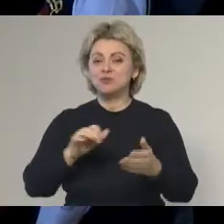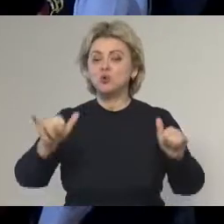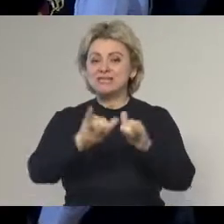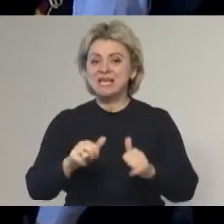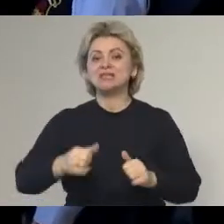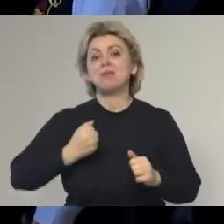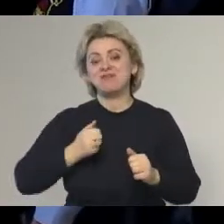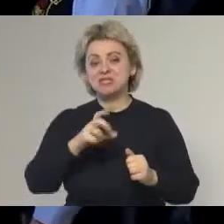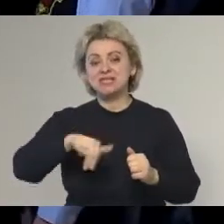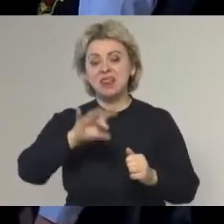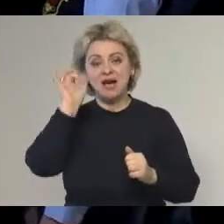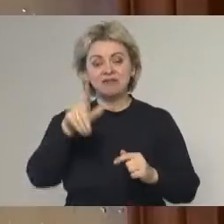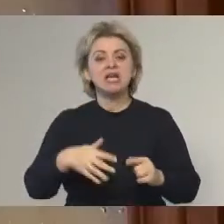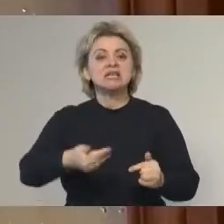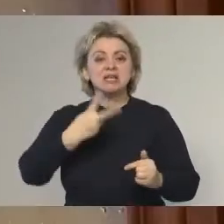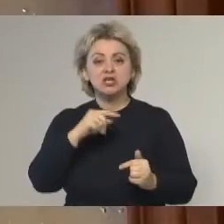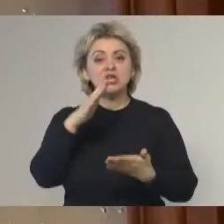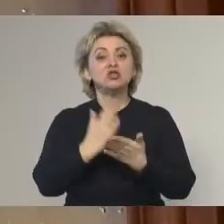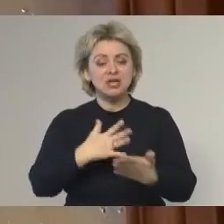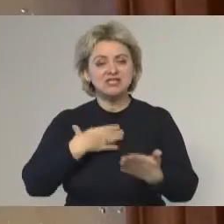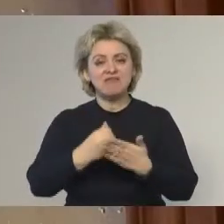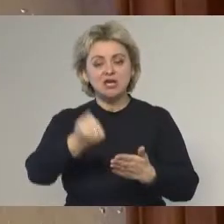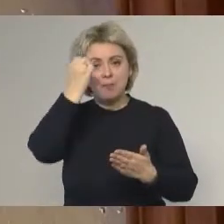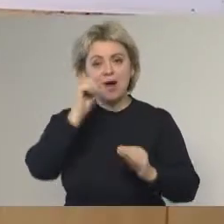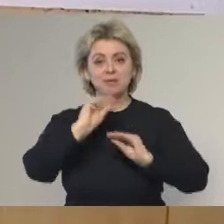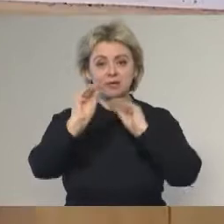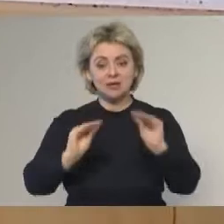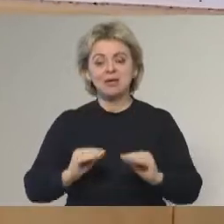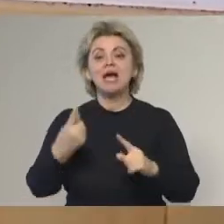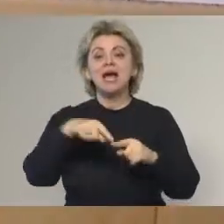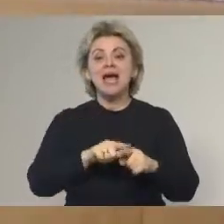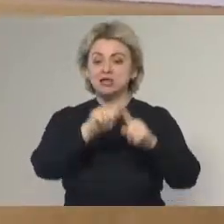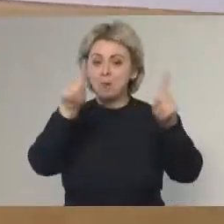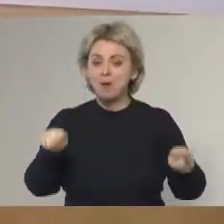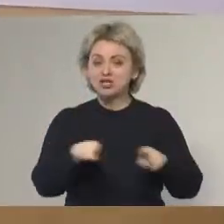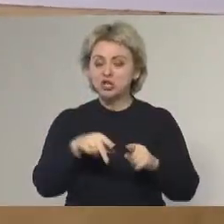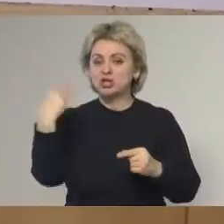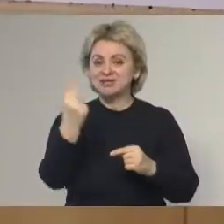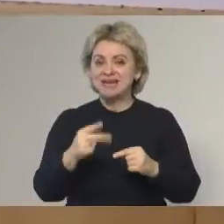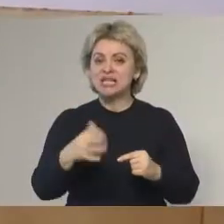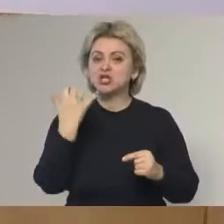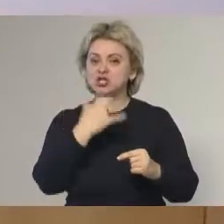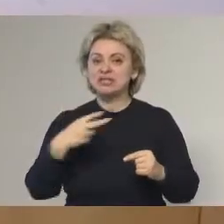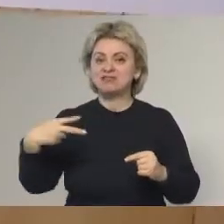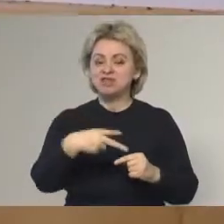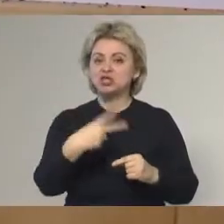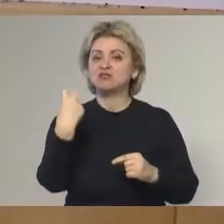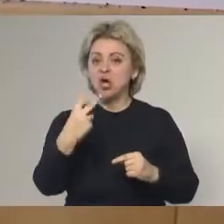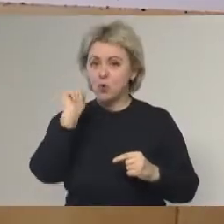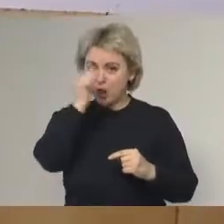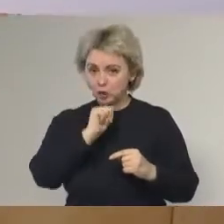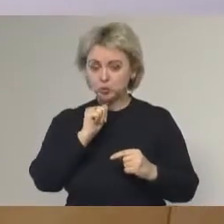Среди привычных военных артефактов есть и свои уникальные экспонаты. Это портреты, нарисованные в Чечне в 2002